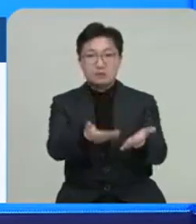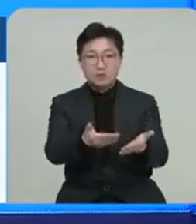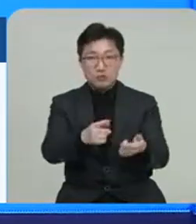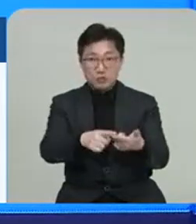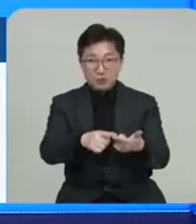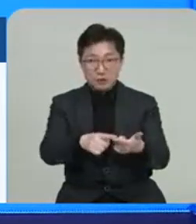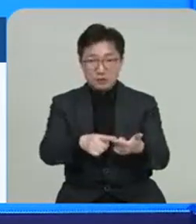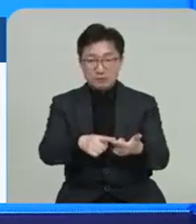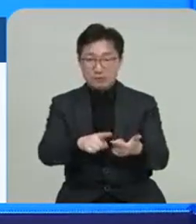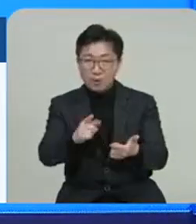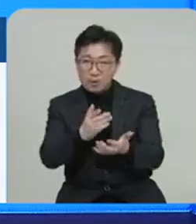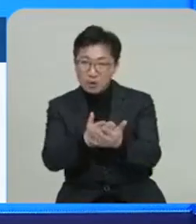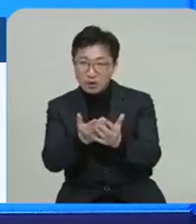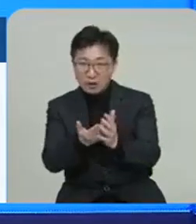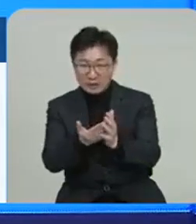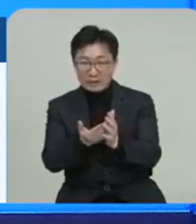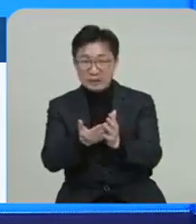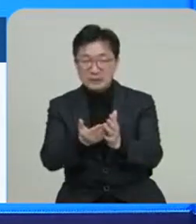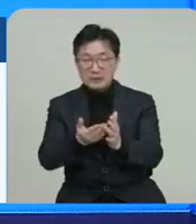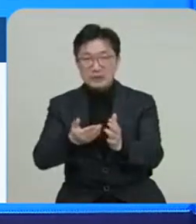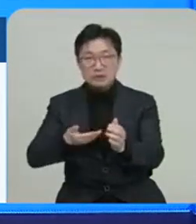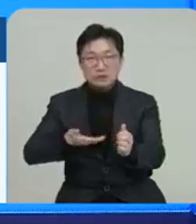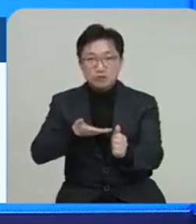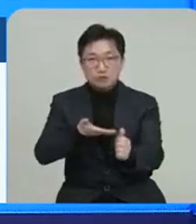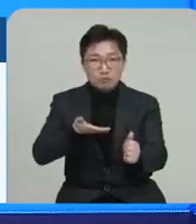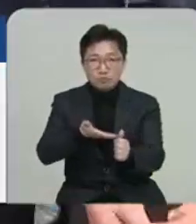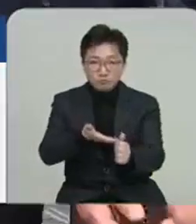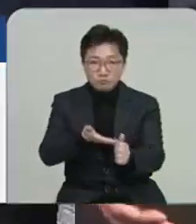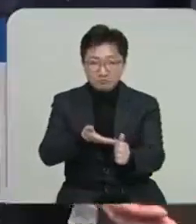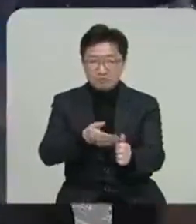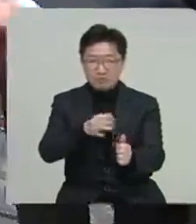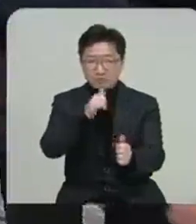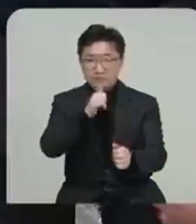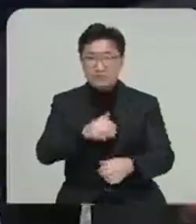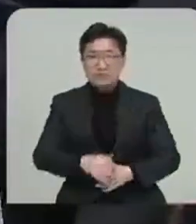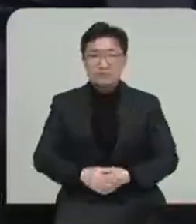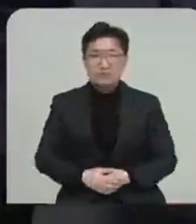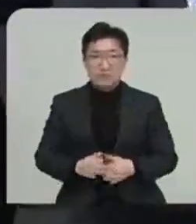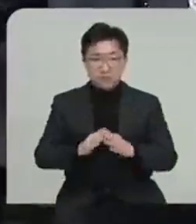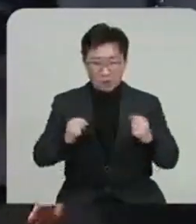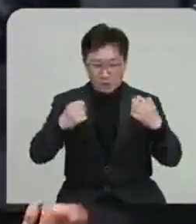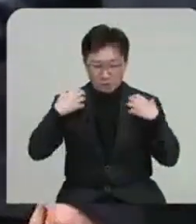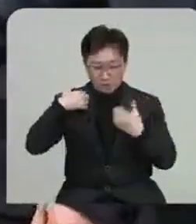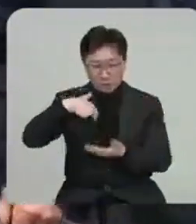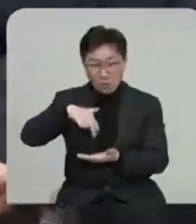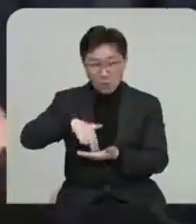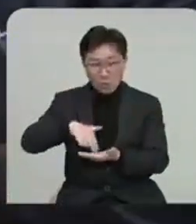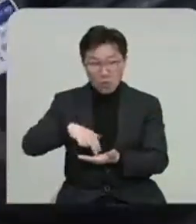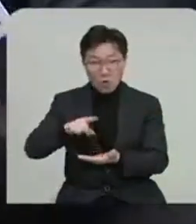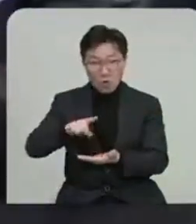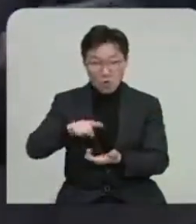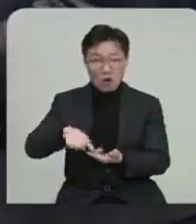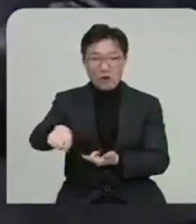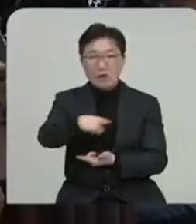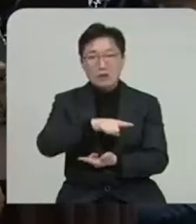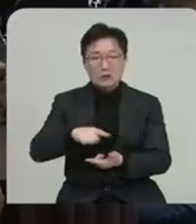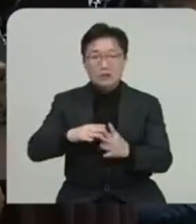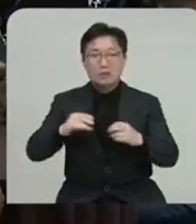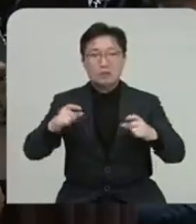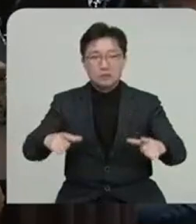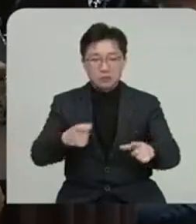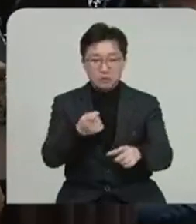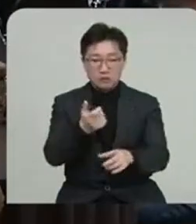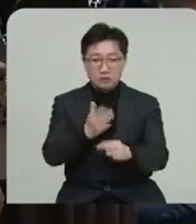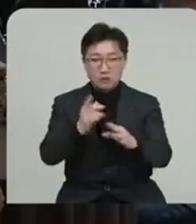제조업 성공 DNA를 전수할 수 있도록 전라북도는 스마트 공장 도입으로 전북 중소기업의